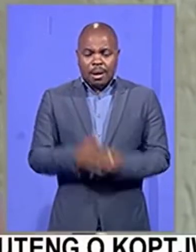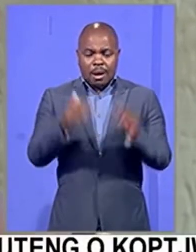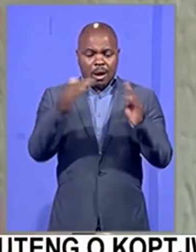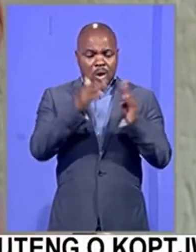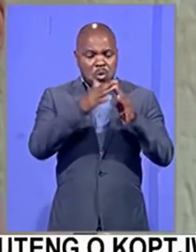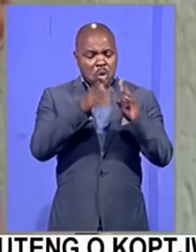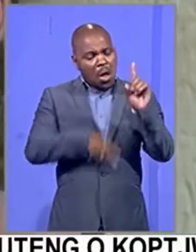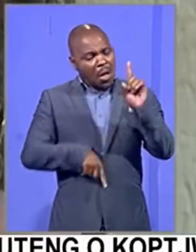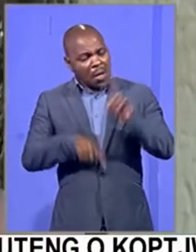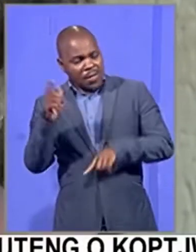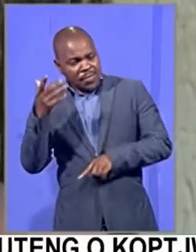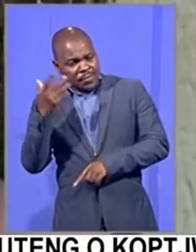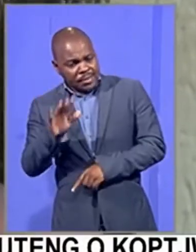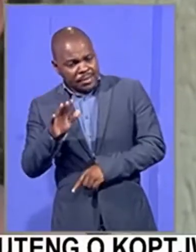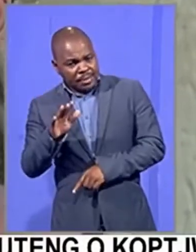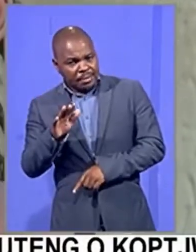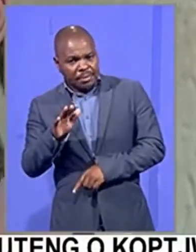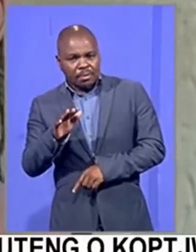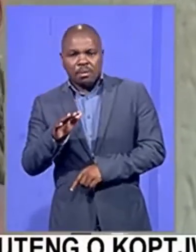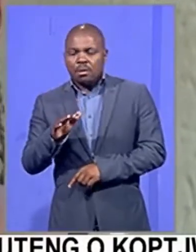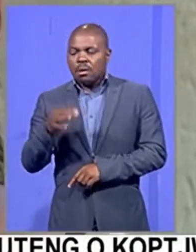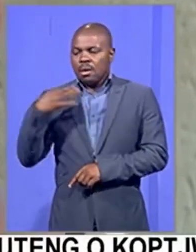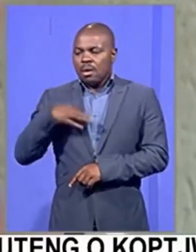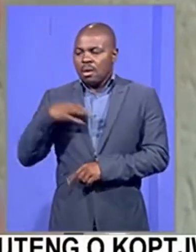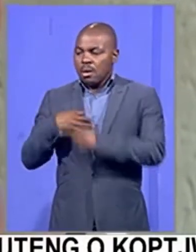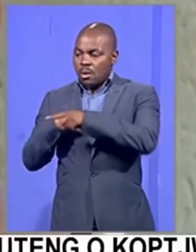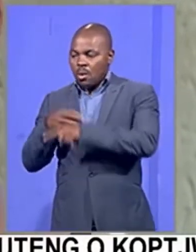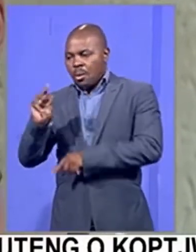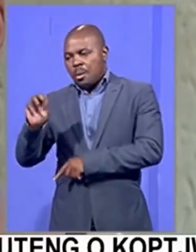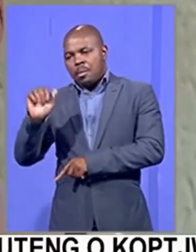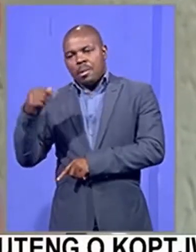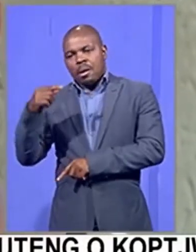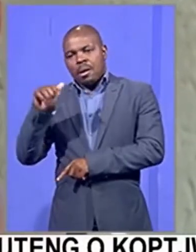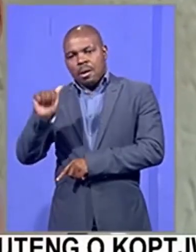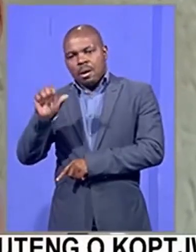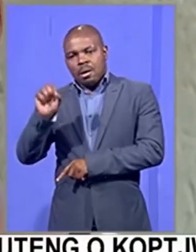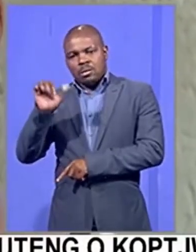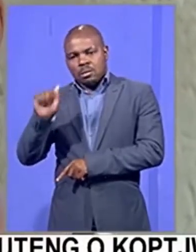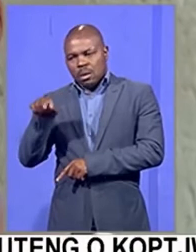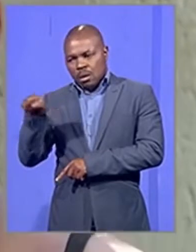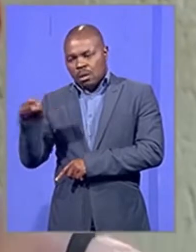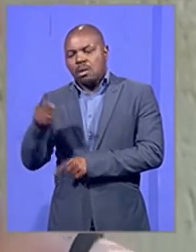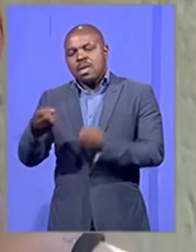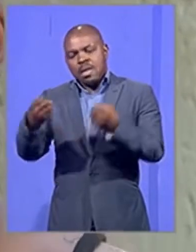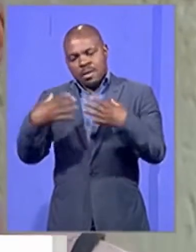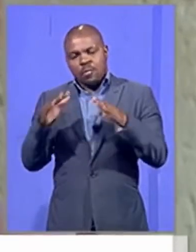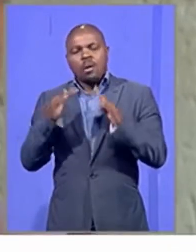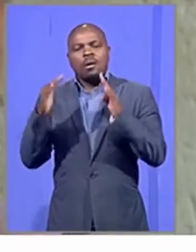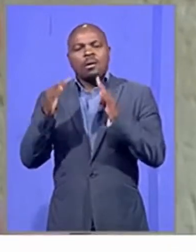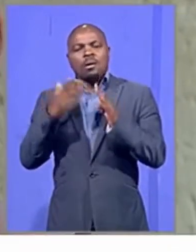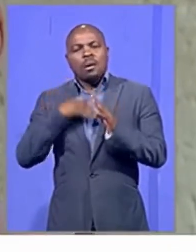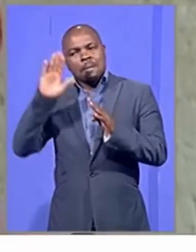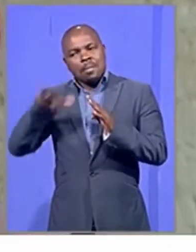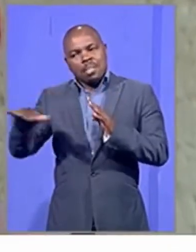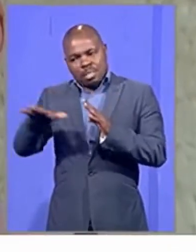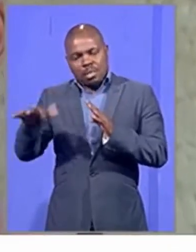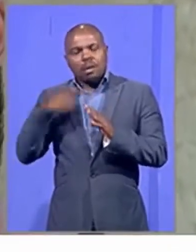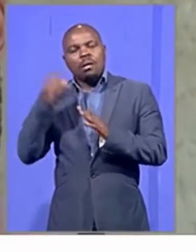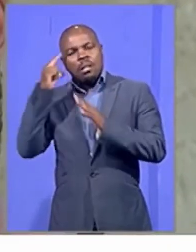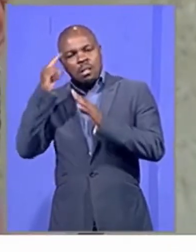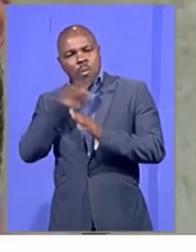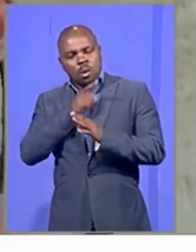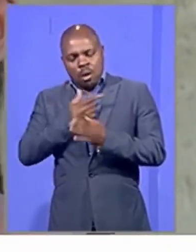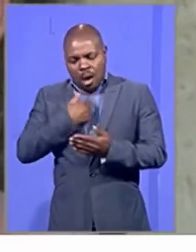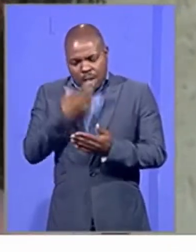ntlong, and then ngwanyana wa mo Magasa a ba re offer a place to sleep ka gore ke na le ngwana wa 1 year